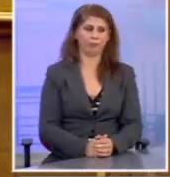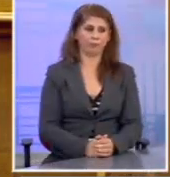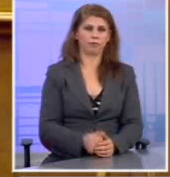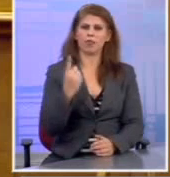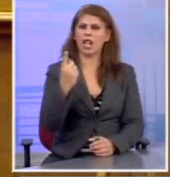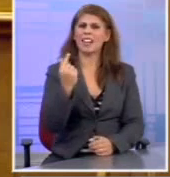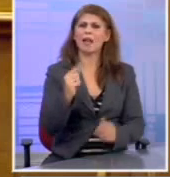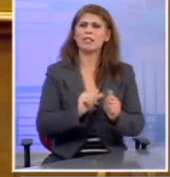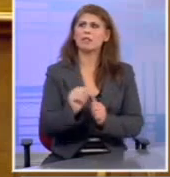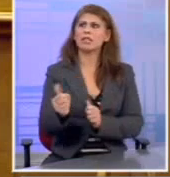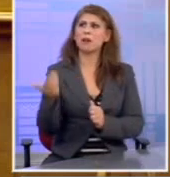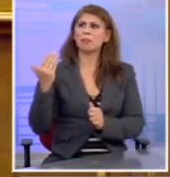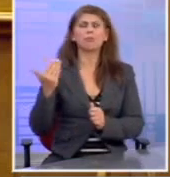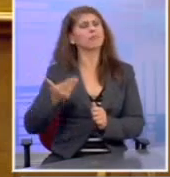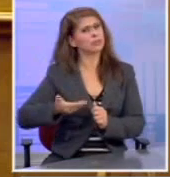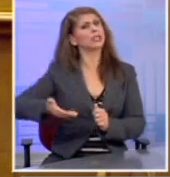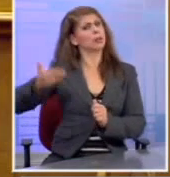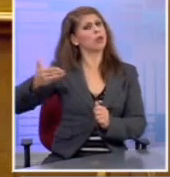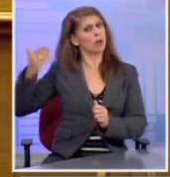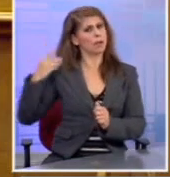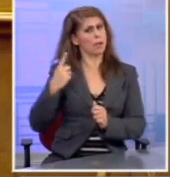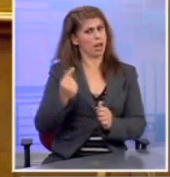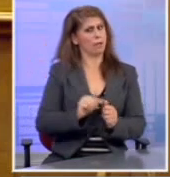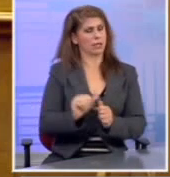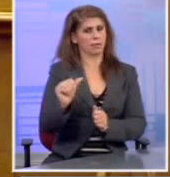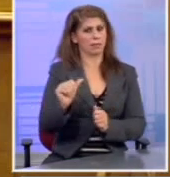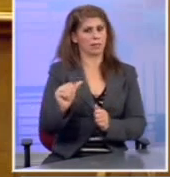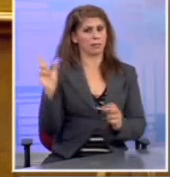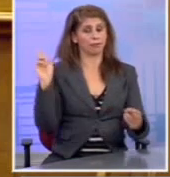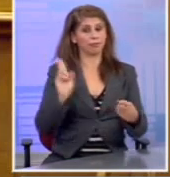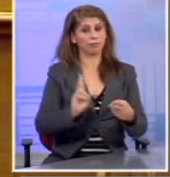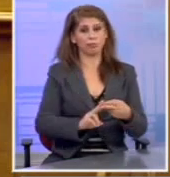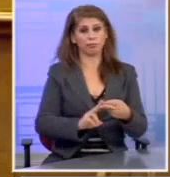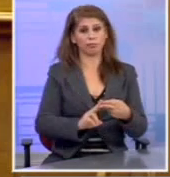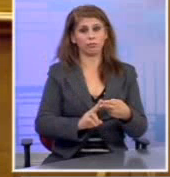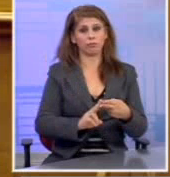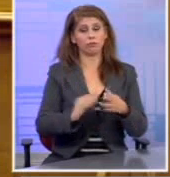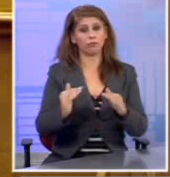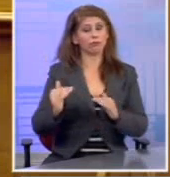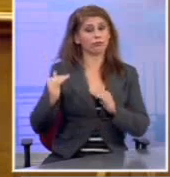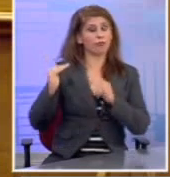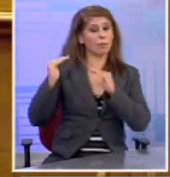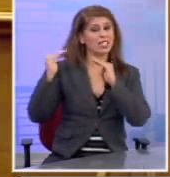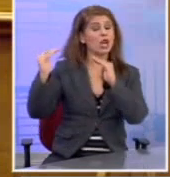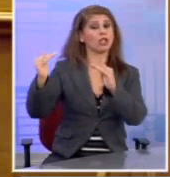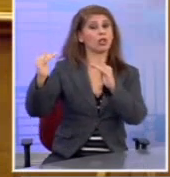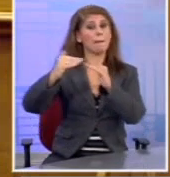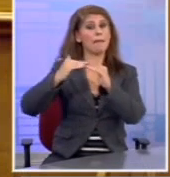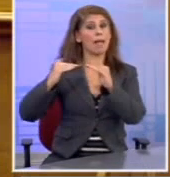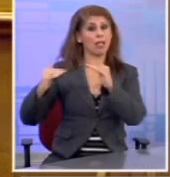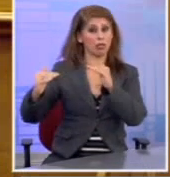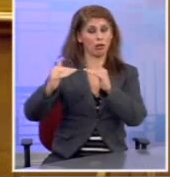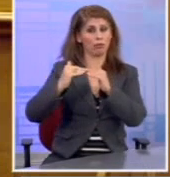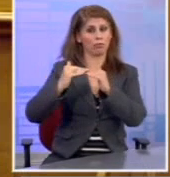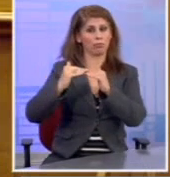1,5 μήνα πριν και πλέον και παραπάνω, στη συνάντηση στο υψηλότατο δυνατό επίπεδο